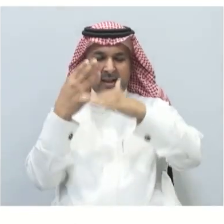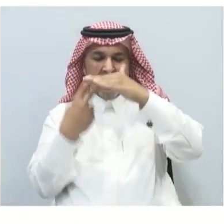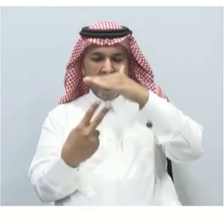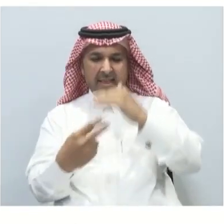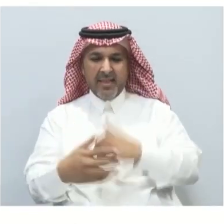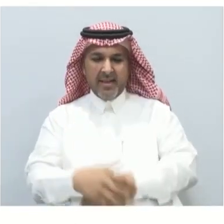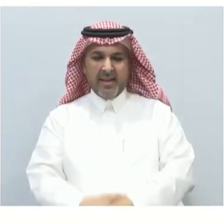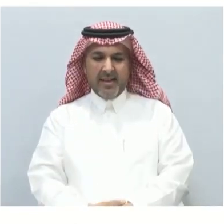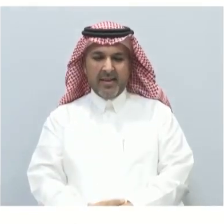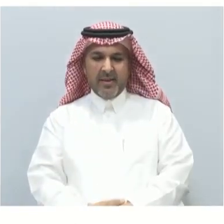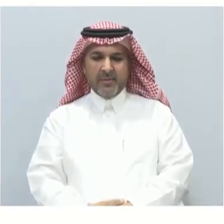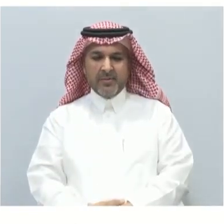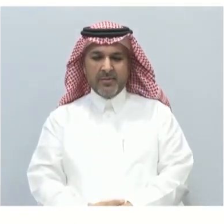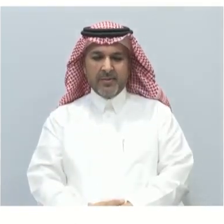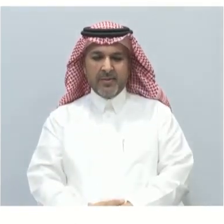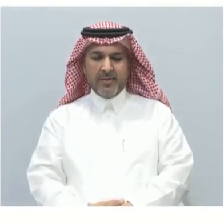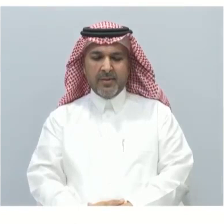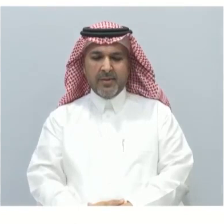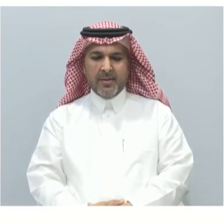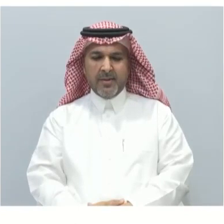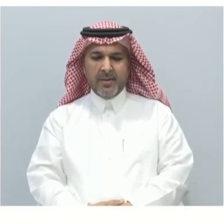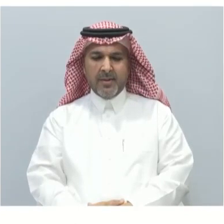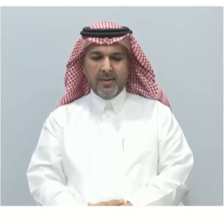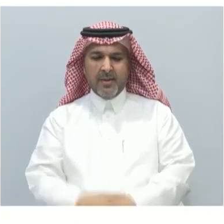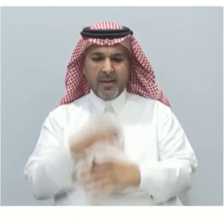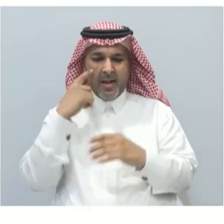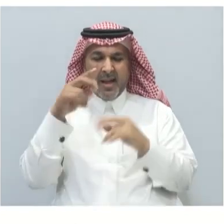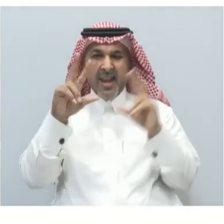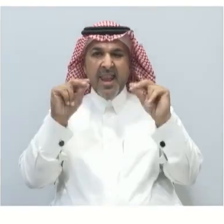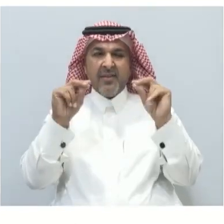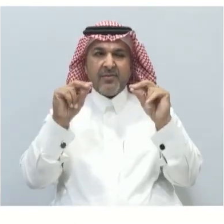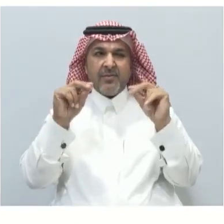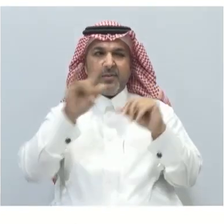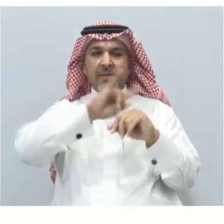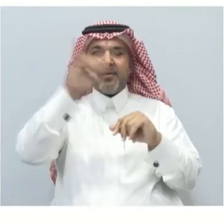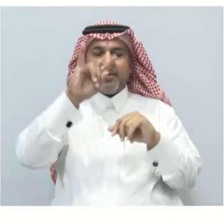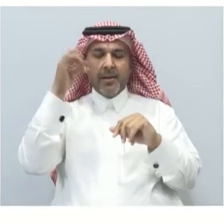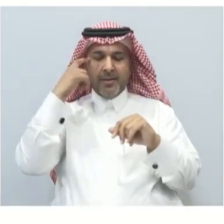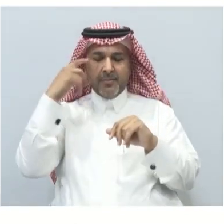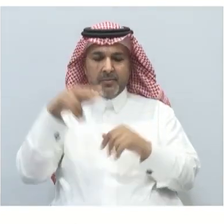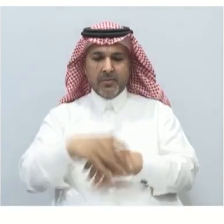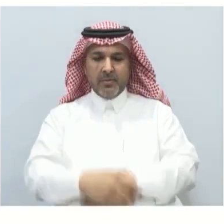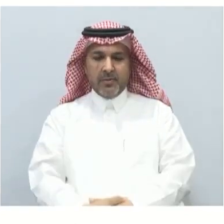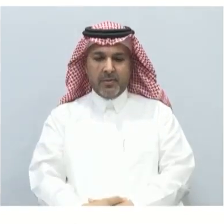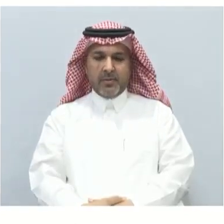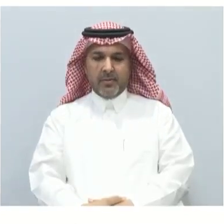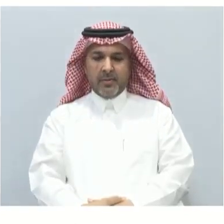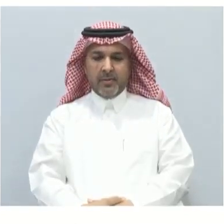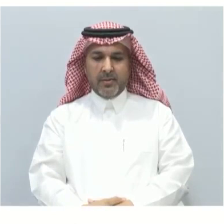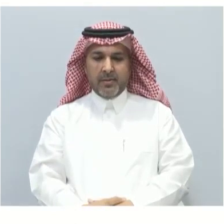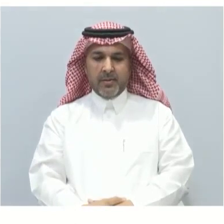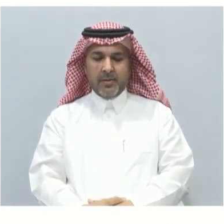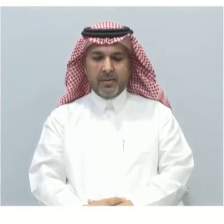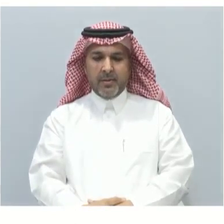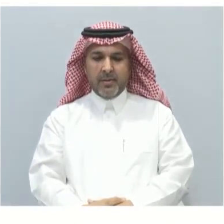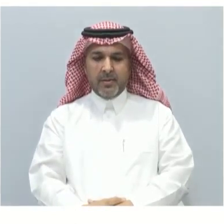2 اس ا الان هل توحد الاساس لا ما وحد لاحظ الاساس هنا هو